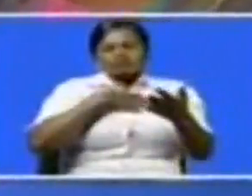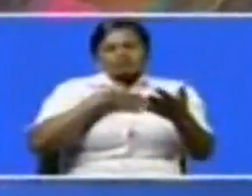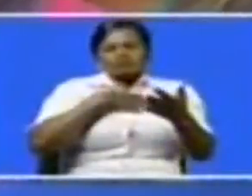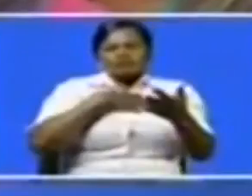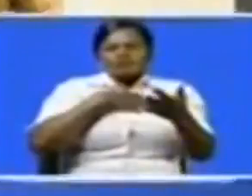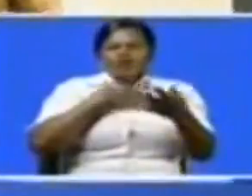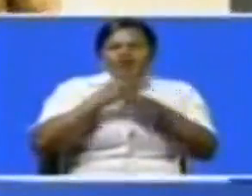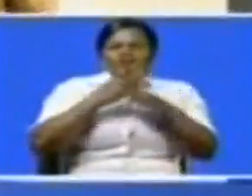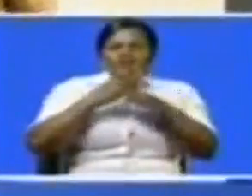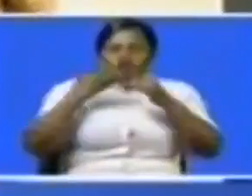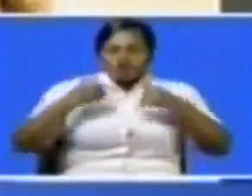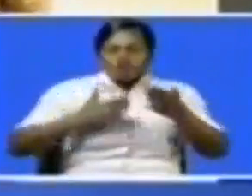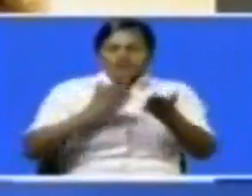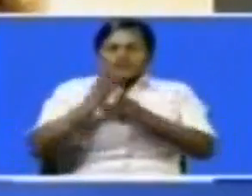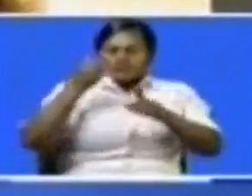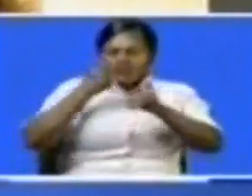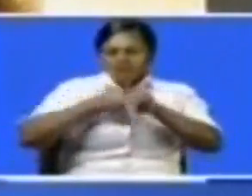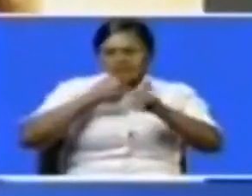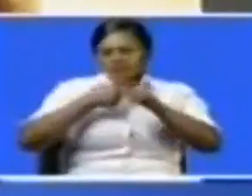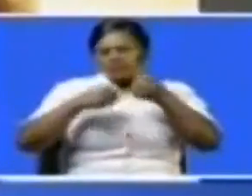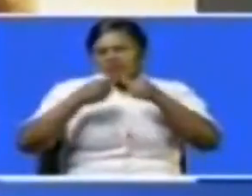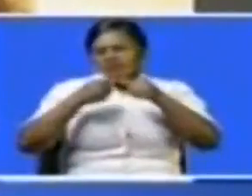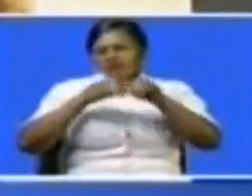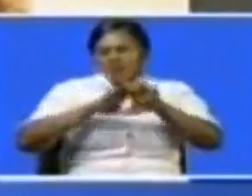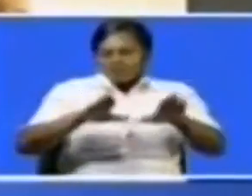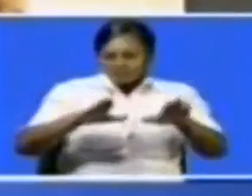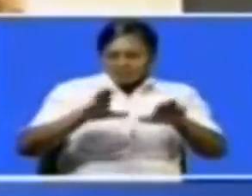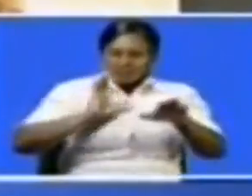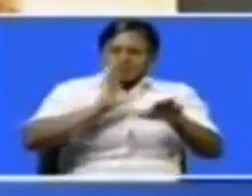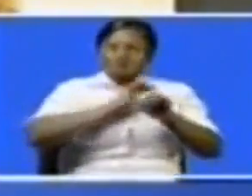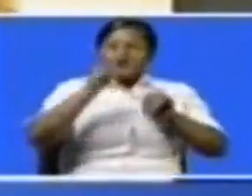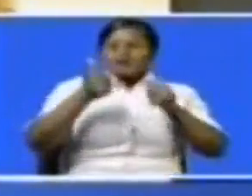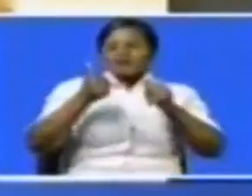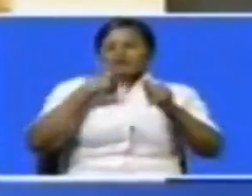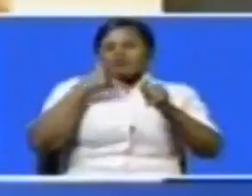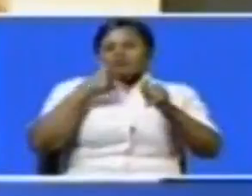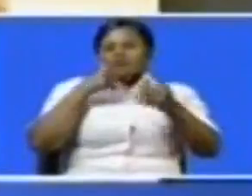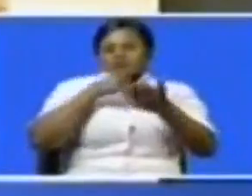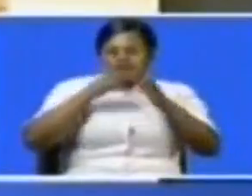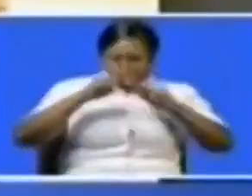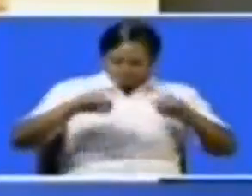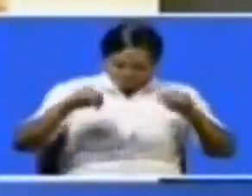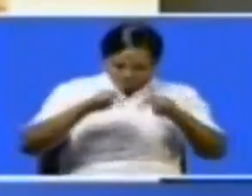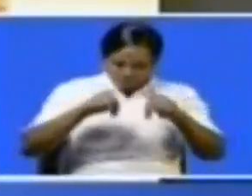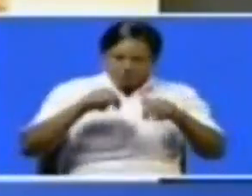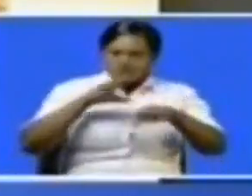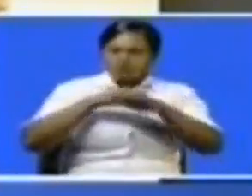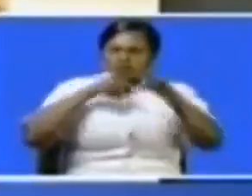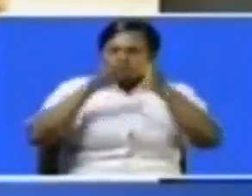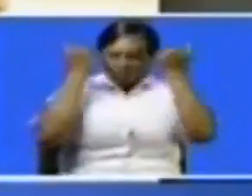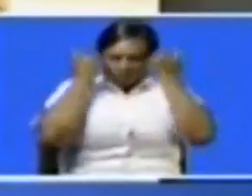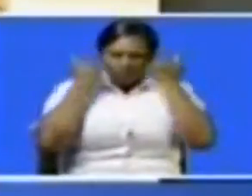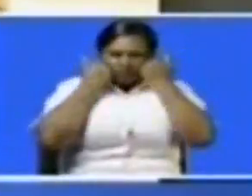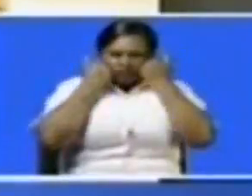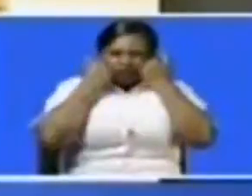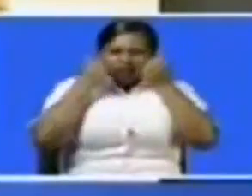la wanaharakati wanaojihusisha na masuala ya uongozi na utawala wa ardhi, makamishina wengine hasa wanastahili kuchunguzwa na kushtakiwa kwa makosa